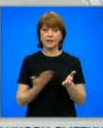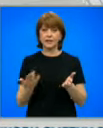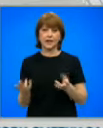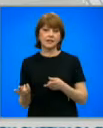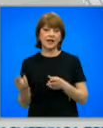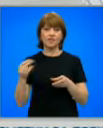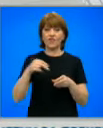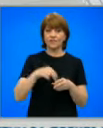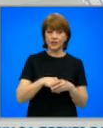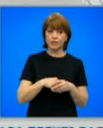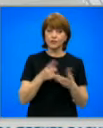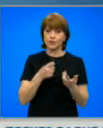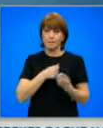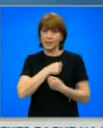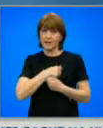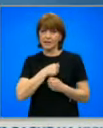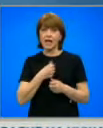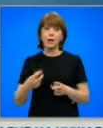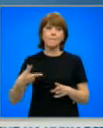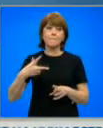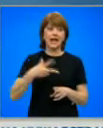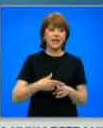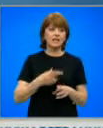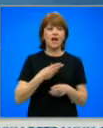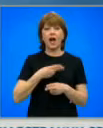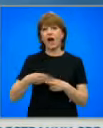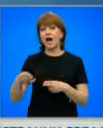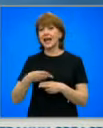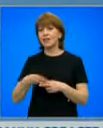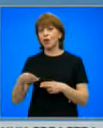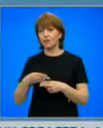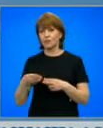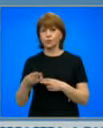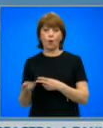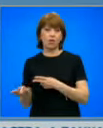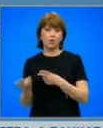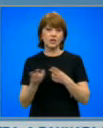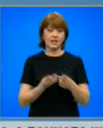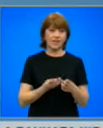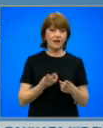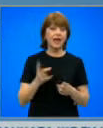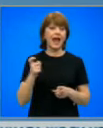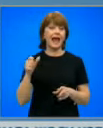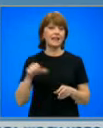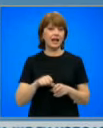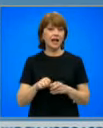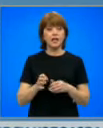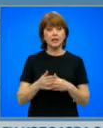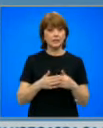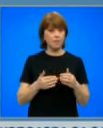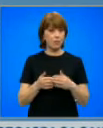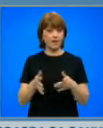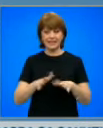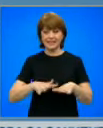в Украина и опасенията за прекъсване на редовното снабдяване с синьо гориво. За да сме подготвени за